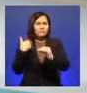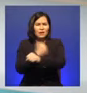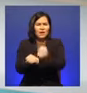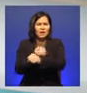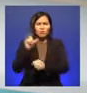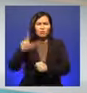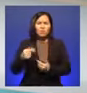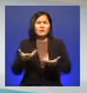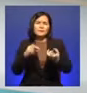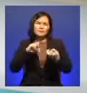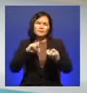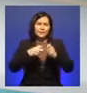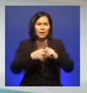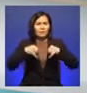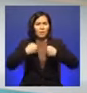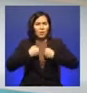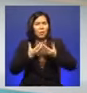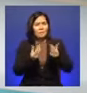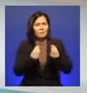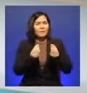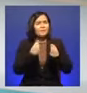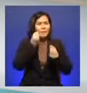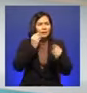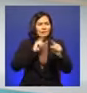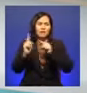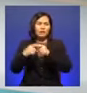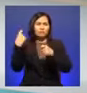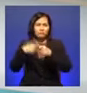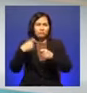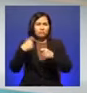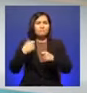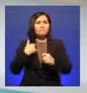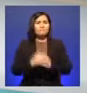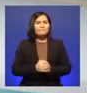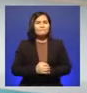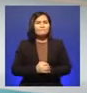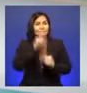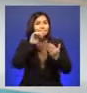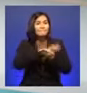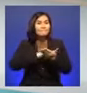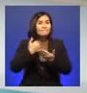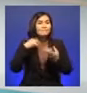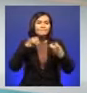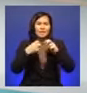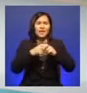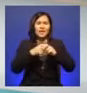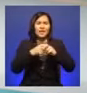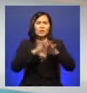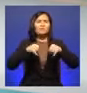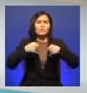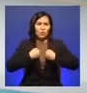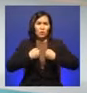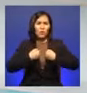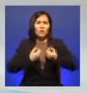านมันก็เลยทำให้ยิ่งยากในการที่จะมีทรัพย์สินครับเพราะงั้นที่เมืองไทยเราได้ข่าวว่าติดความเหลื่อมล้ำอันดับต้นๆของโล